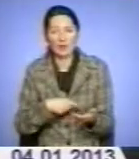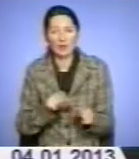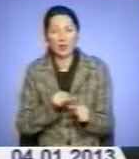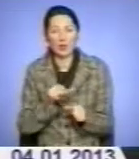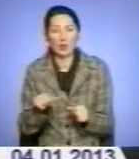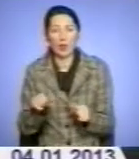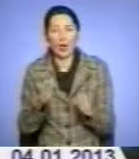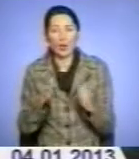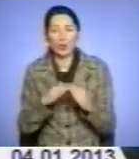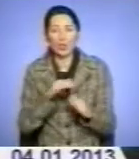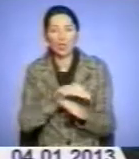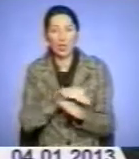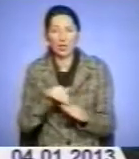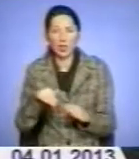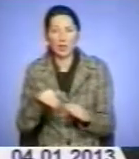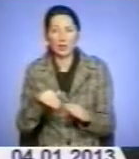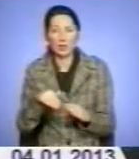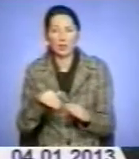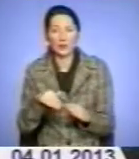Зокрема, і домашню адресу, і